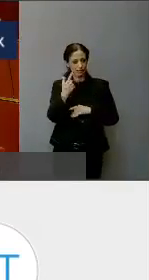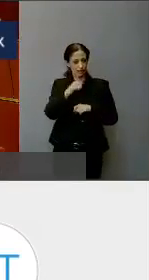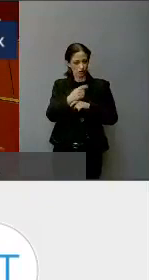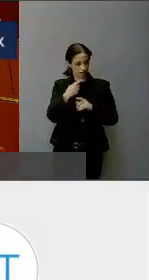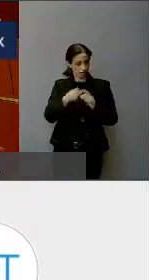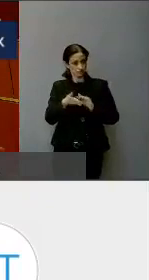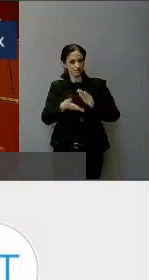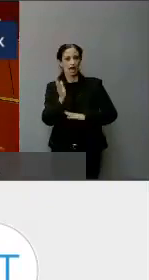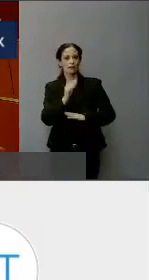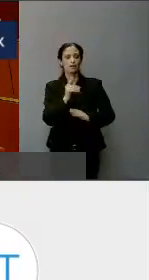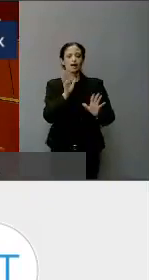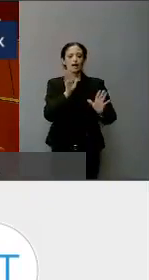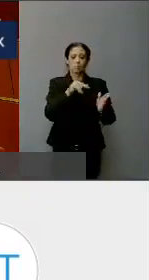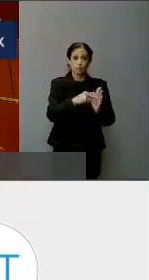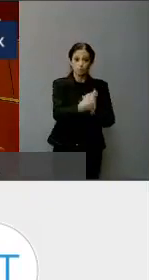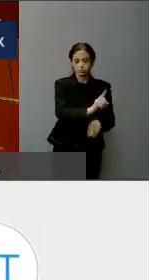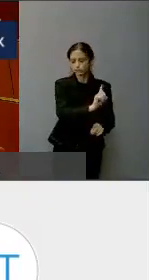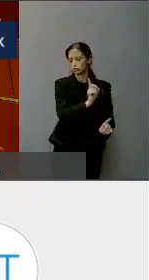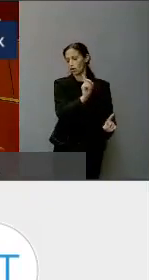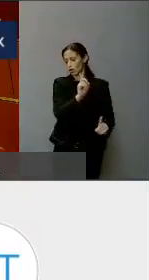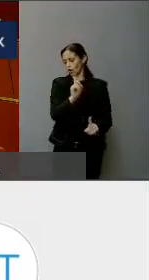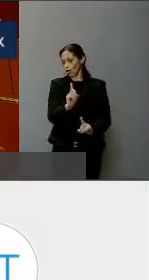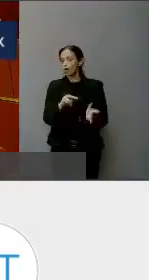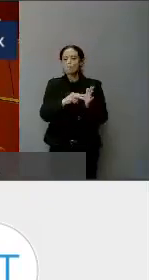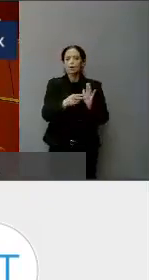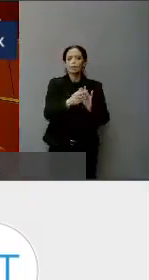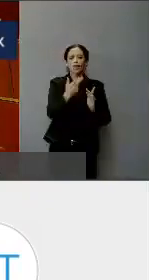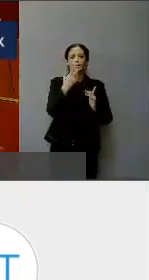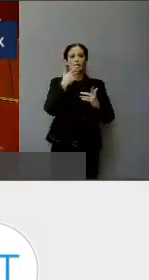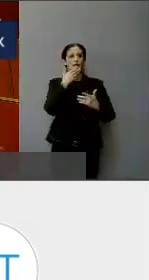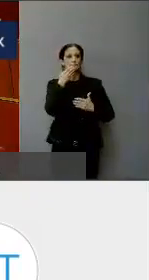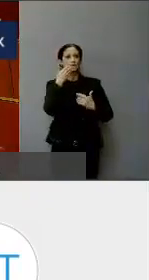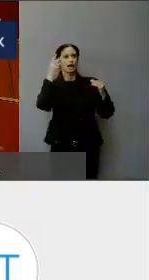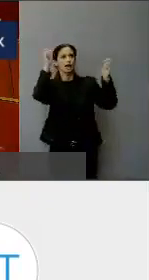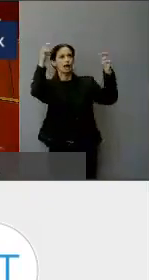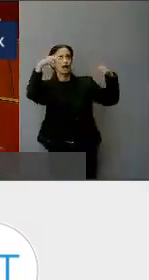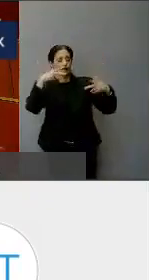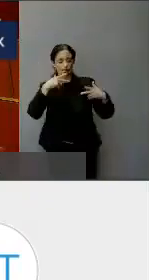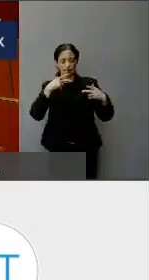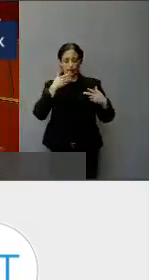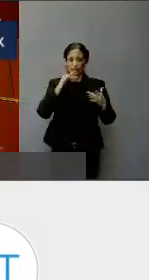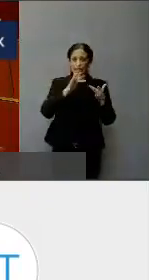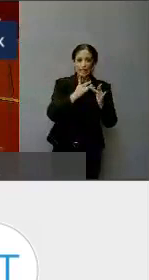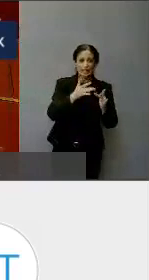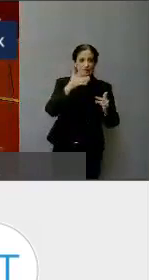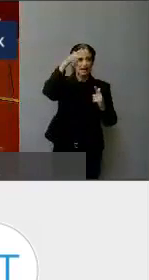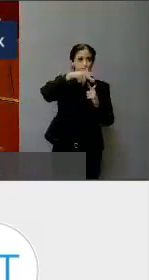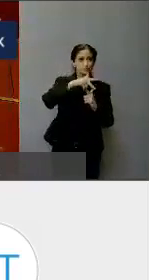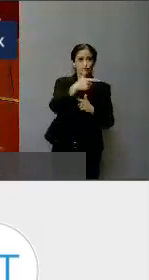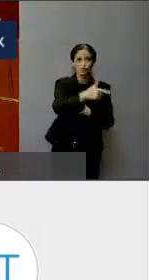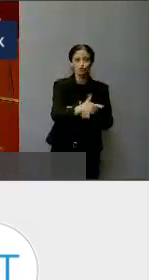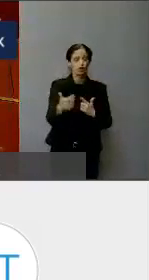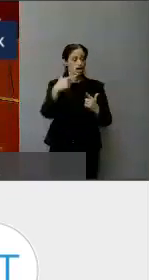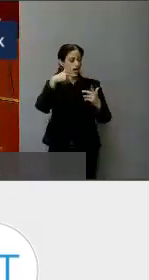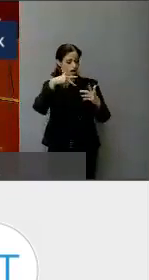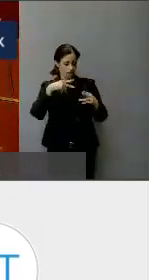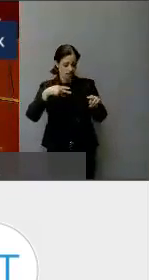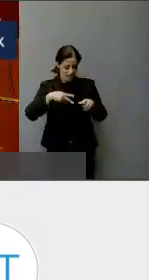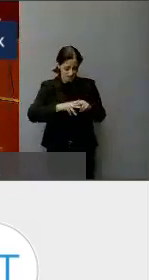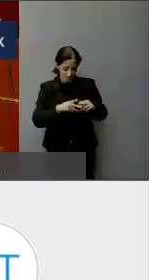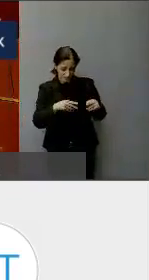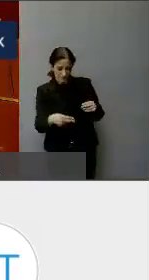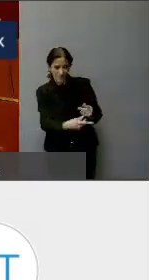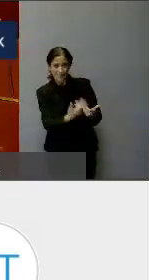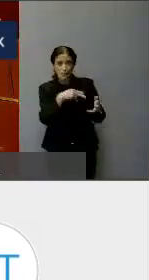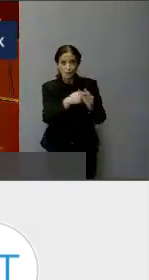ci sono le foglie non ci sono calati alla luce elettrica c'è la difficoltà di avere la rete internet no quella non c'entra è che bancano una quarantina di villette